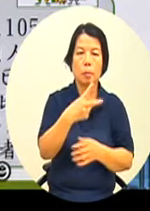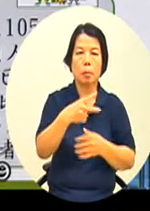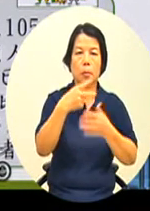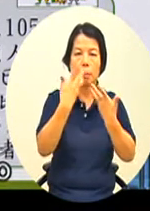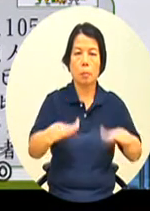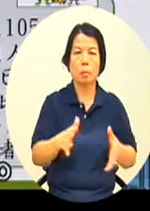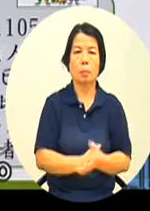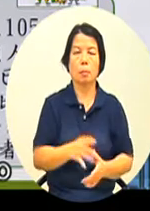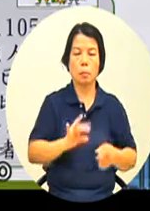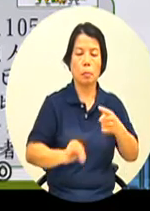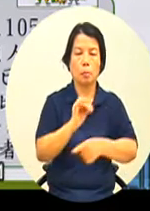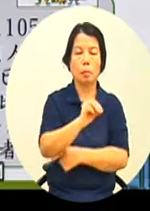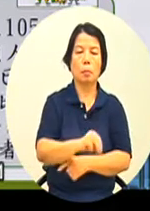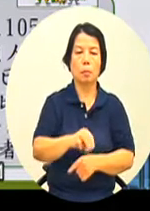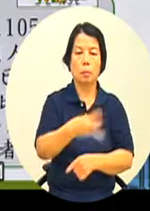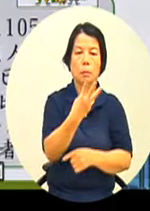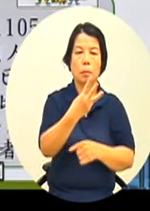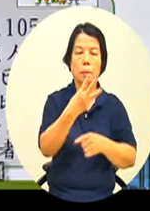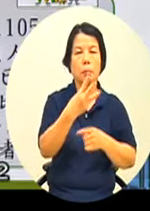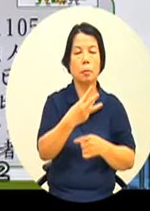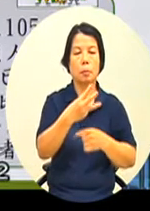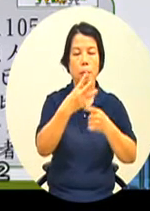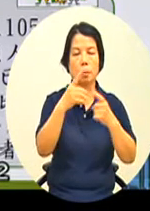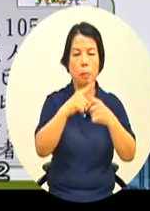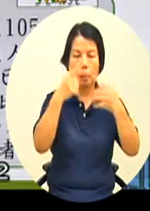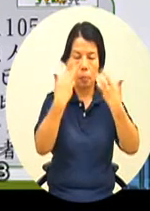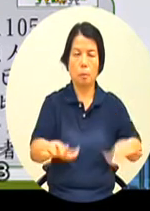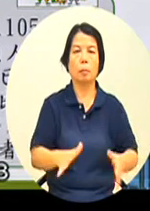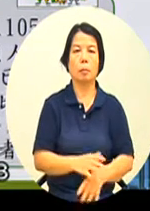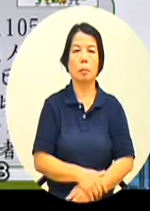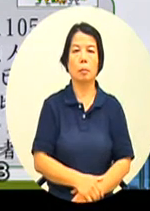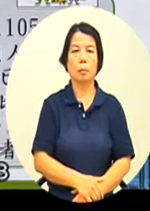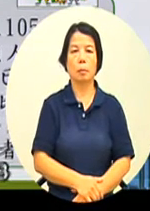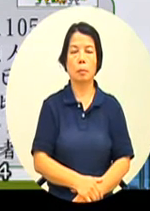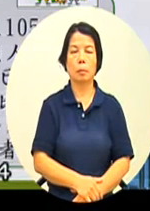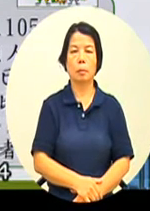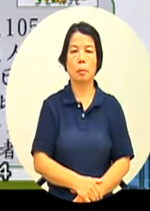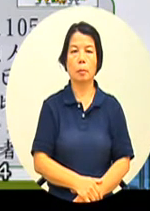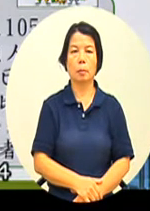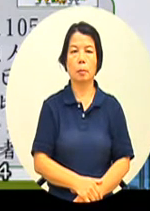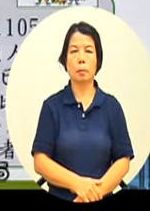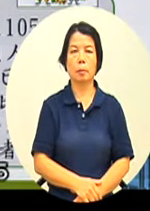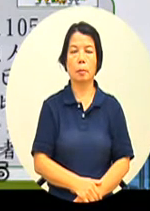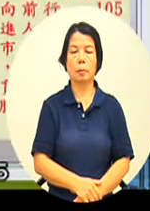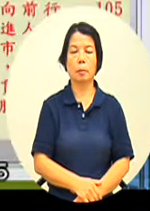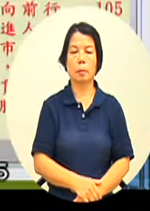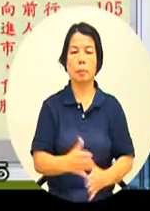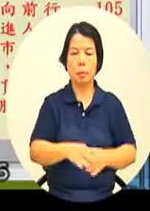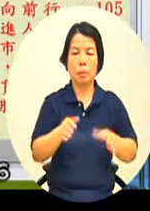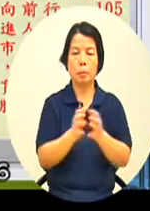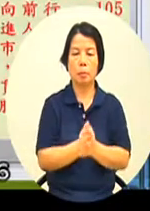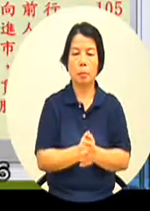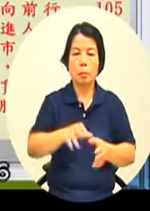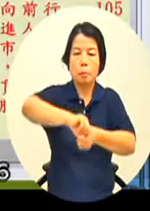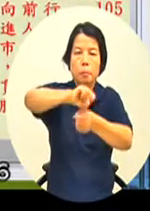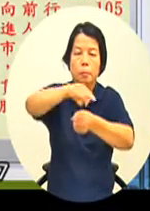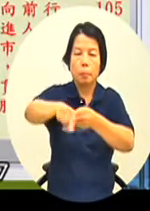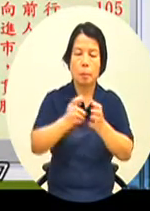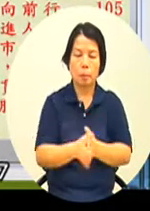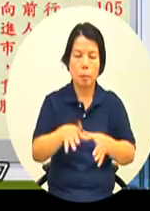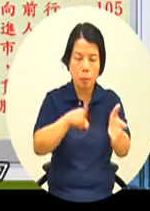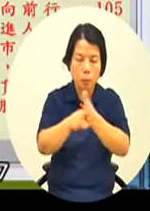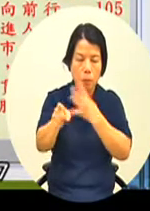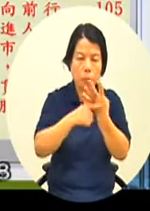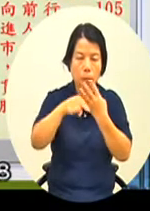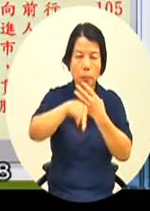达347%。在拓展专业知识部分，我们为了